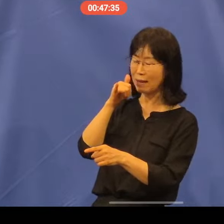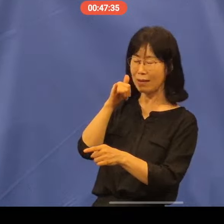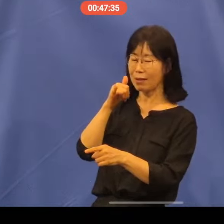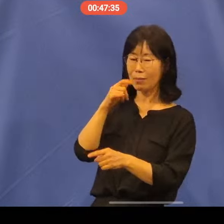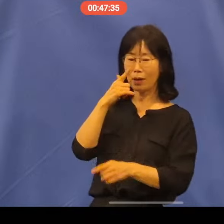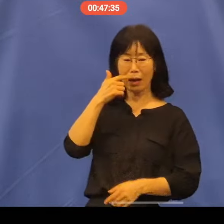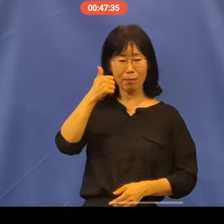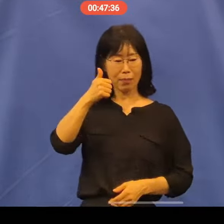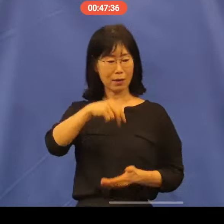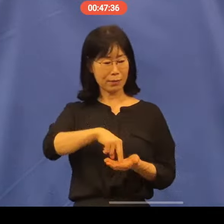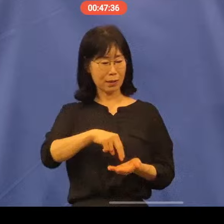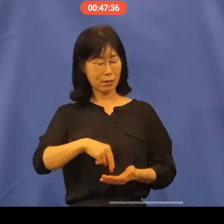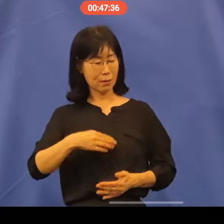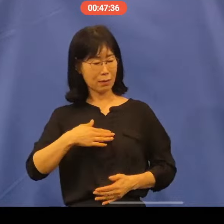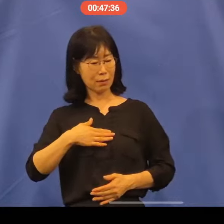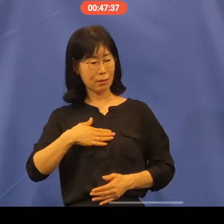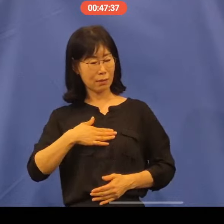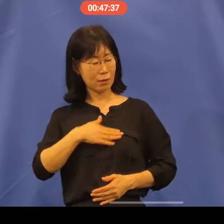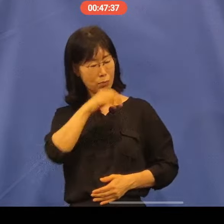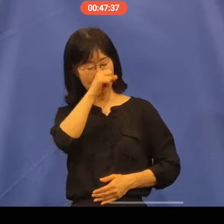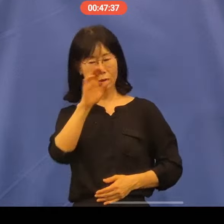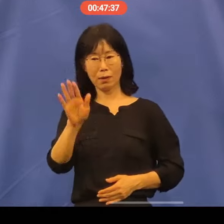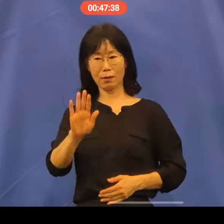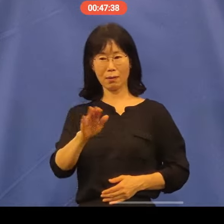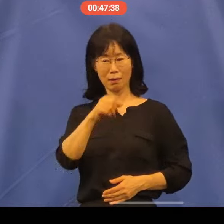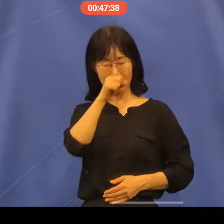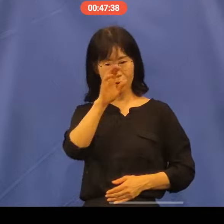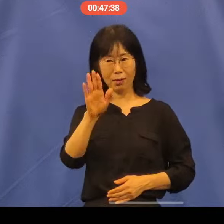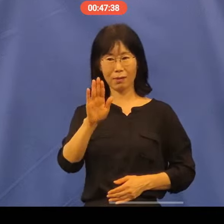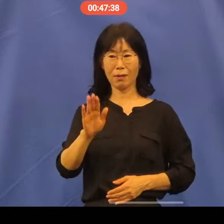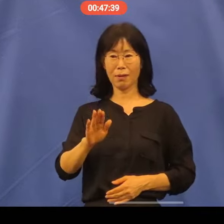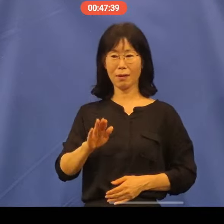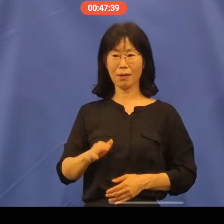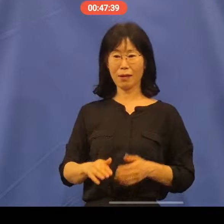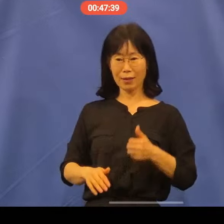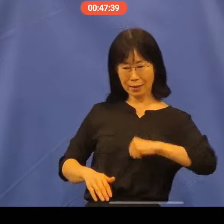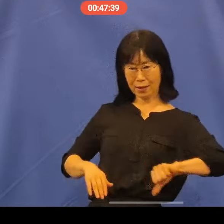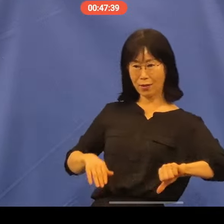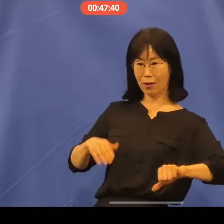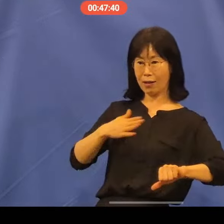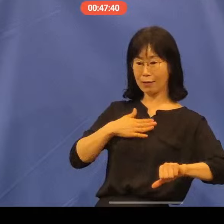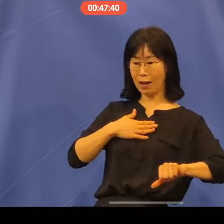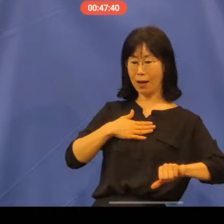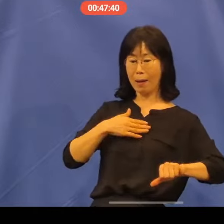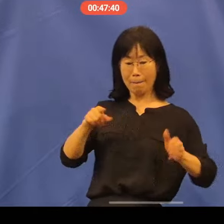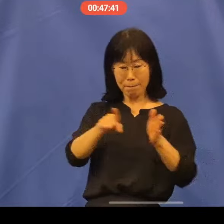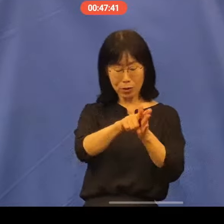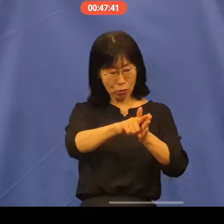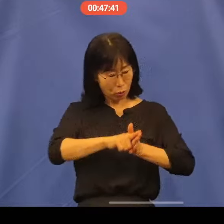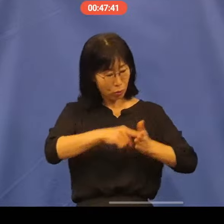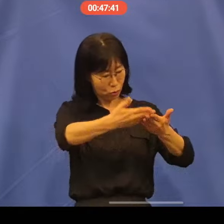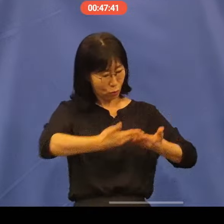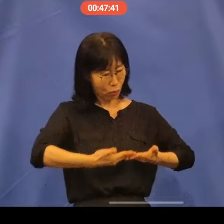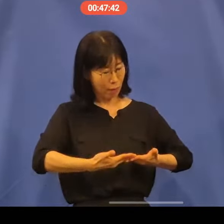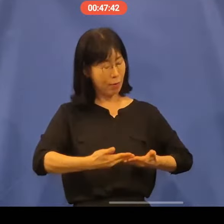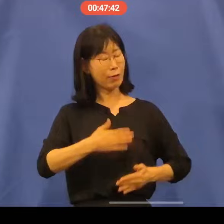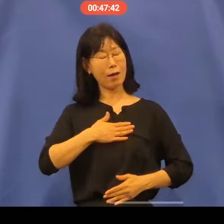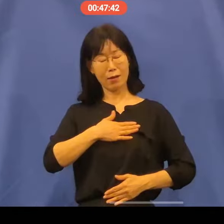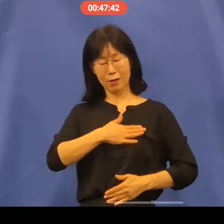그럼 기분 나쁘죠, 그죠? 일단 기분 나쁘죠. 하나님을 믿어드리는 거. 그래서 성경을 읽을 때